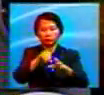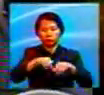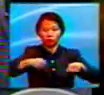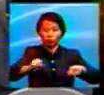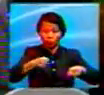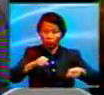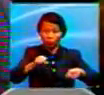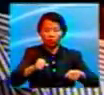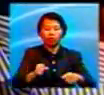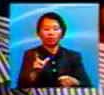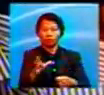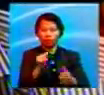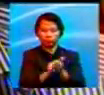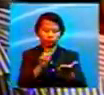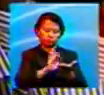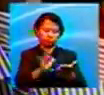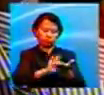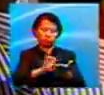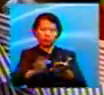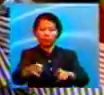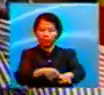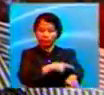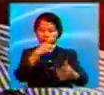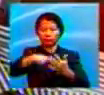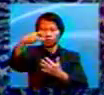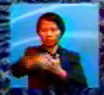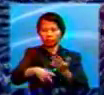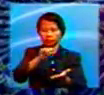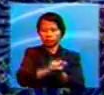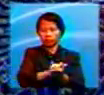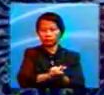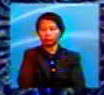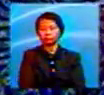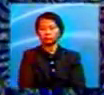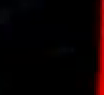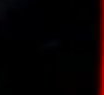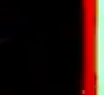motosikal, tablet dan gadget sepanjang program berlangsung.